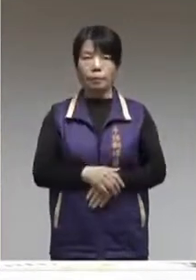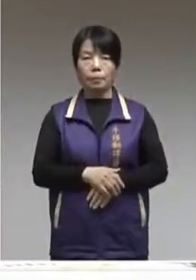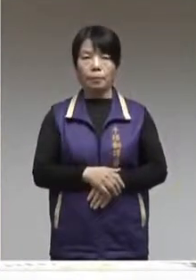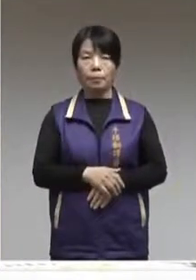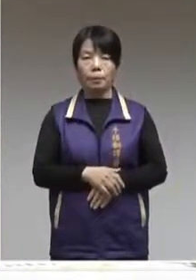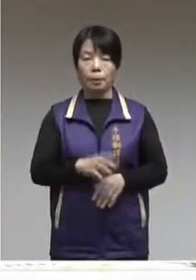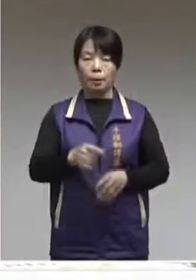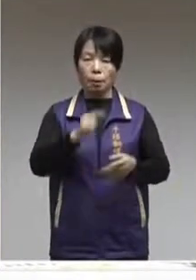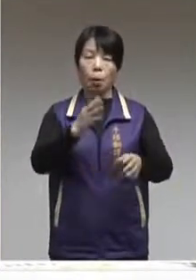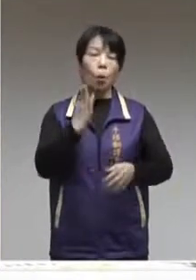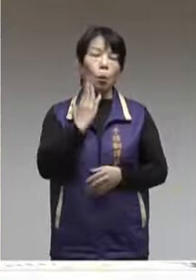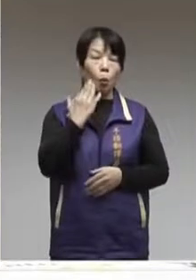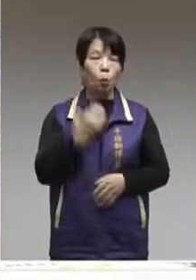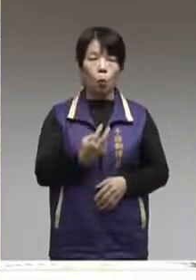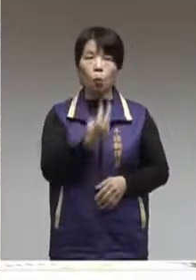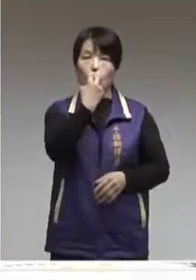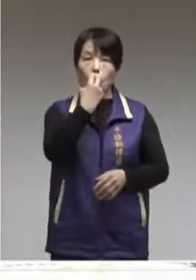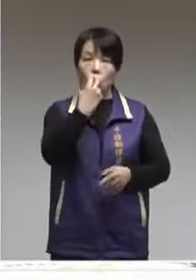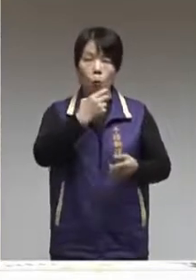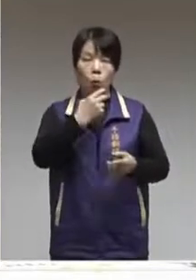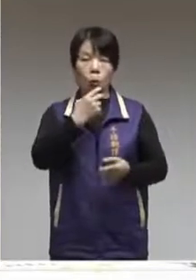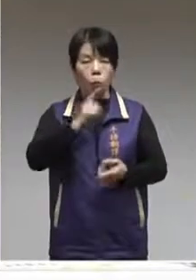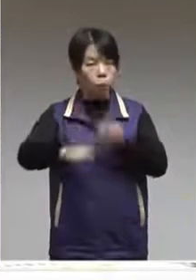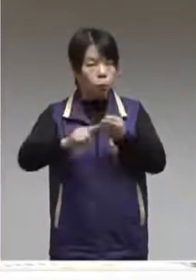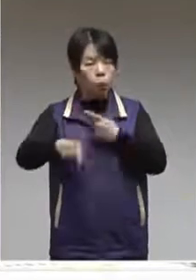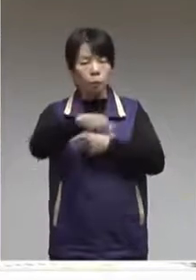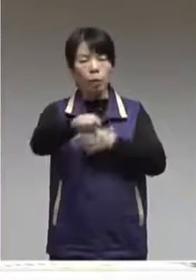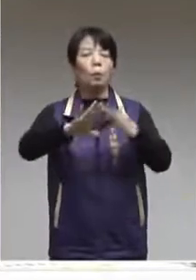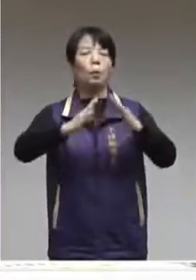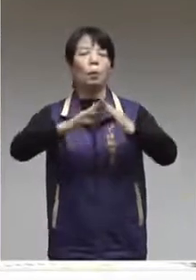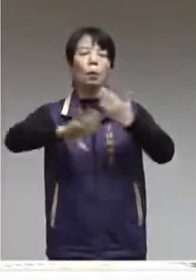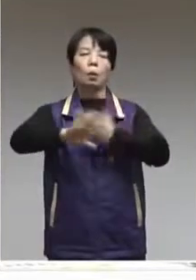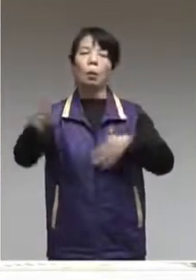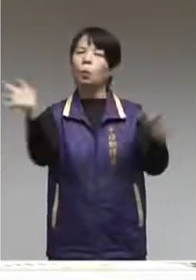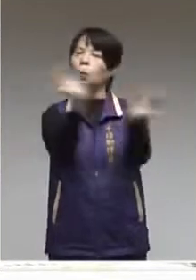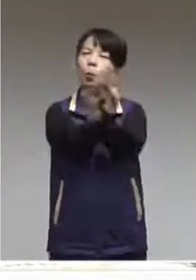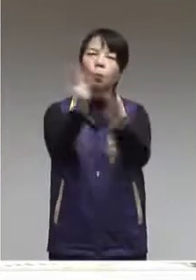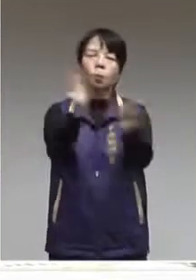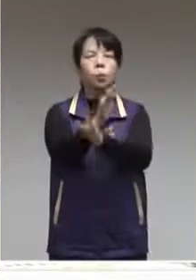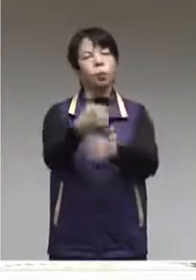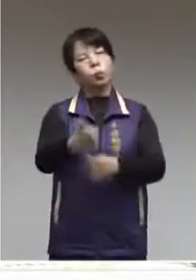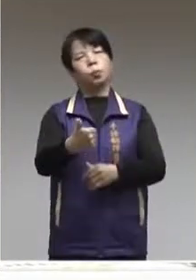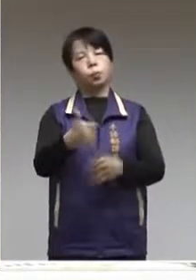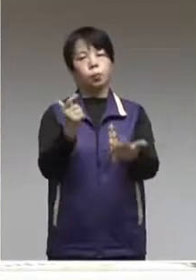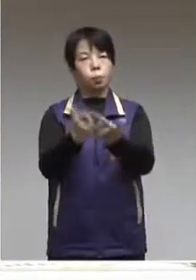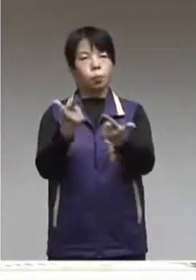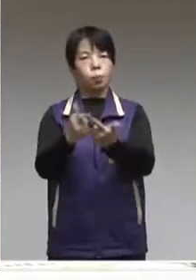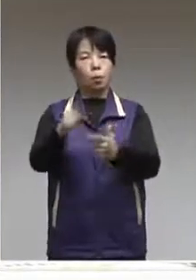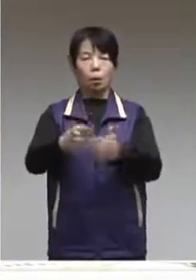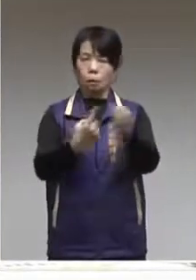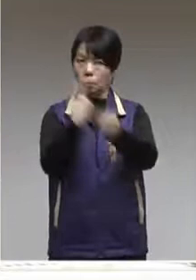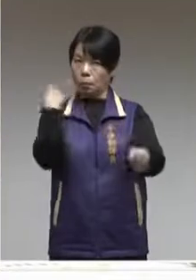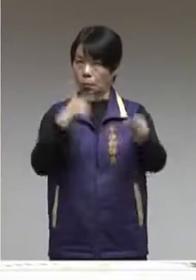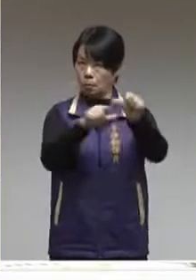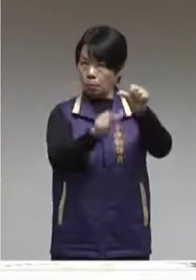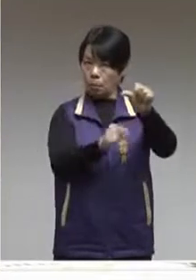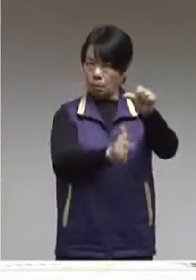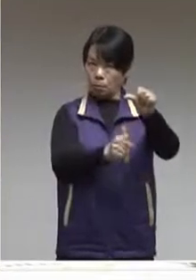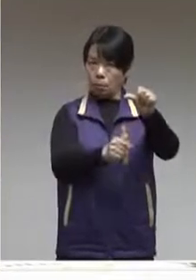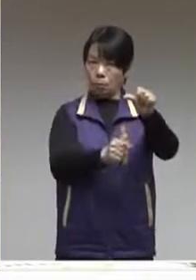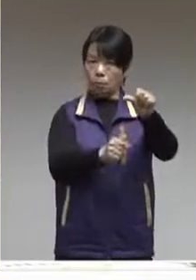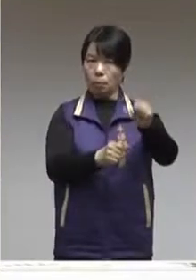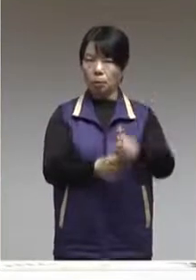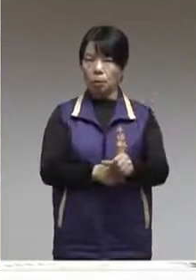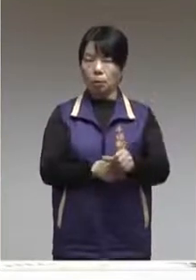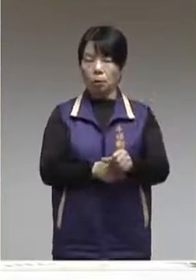是说有呼吸道疾病的当然是在外面看通风会比较好， 这个从去年五月的这